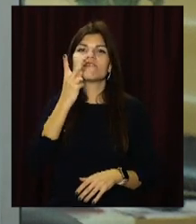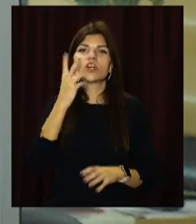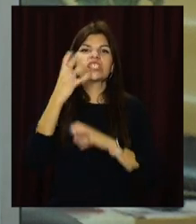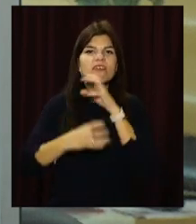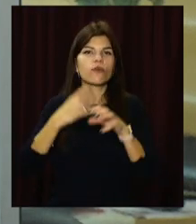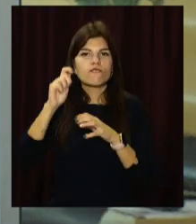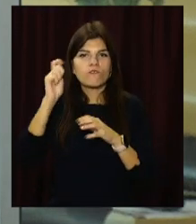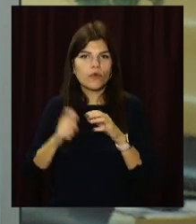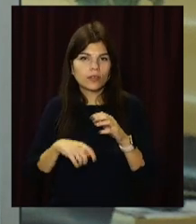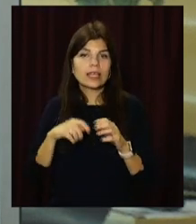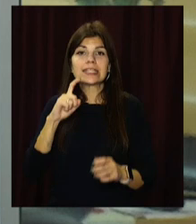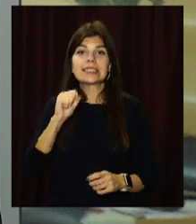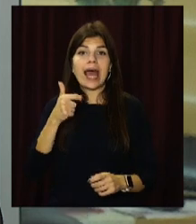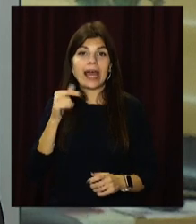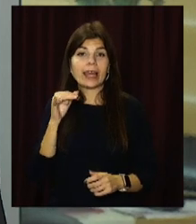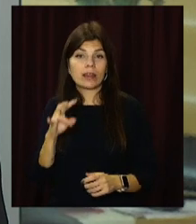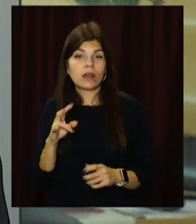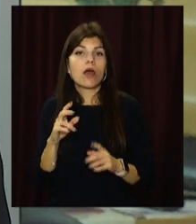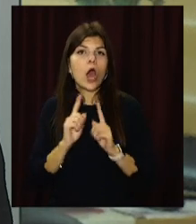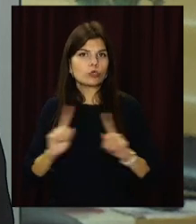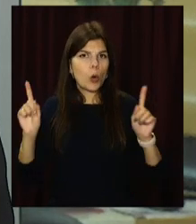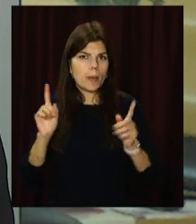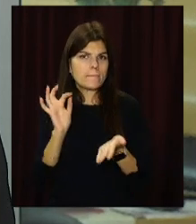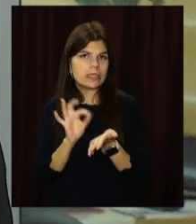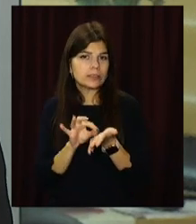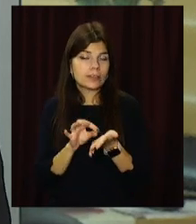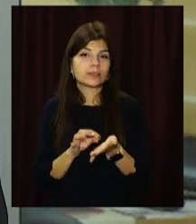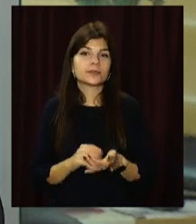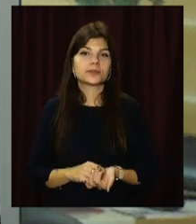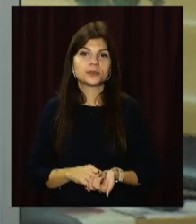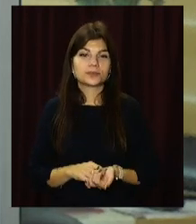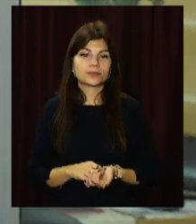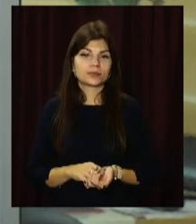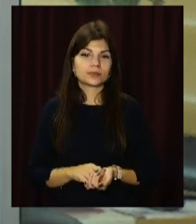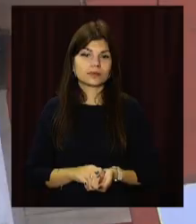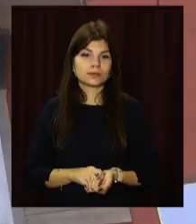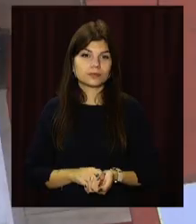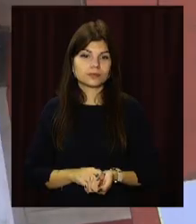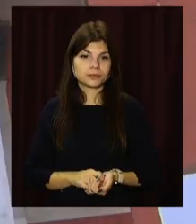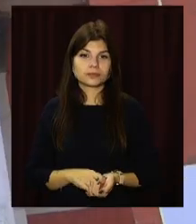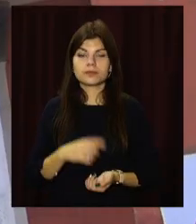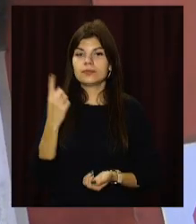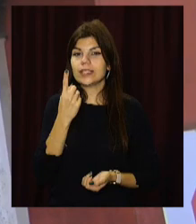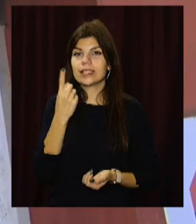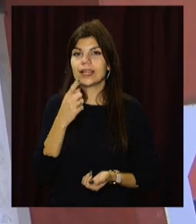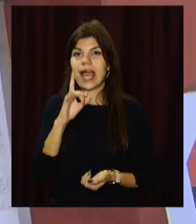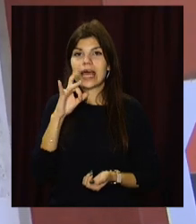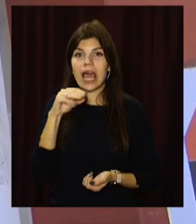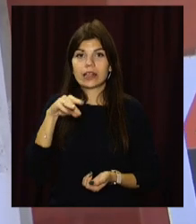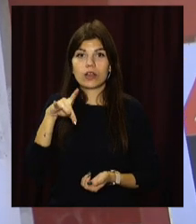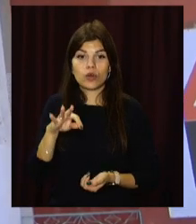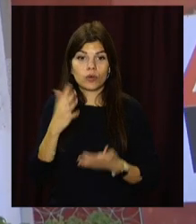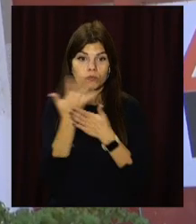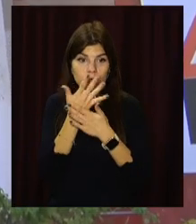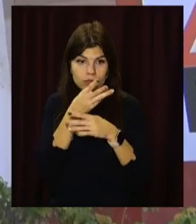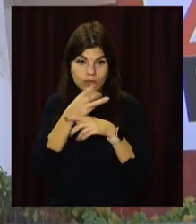загін особливого призначення. Ретропоказ відвідала і наша Марія Трибушенко. Перший сеанс ретро-кінопоказу